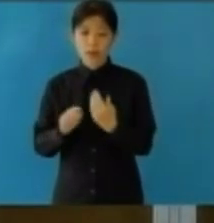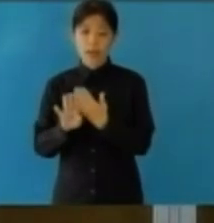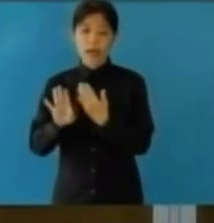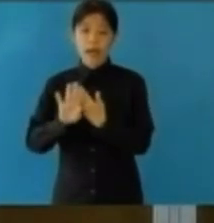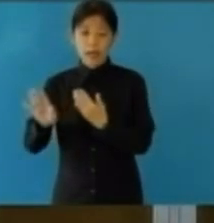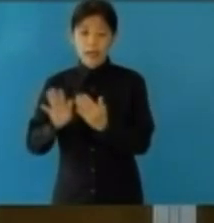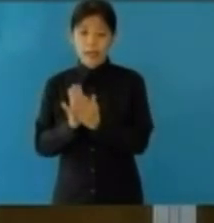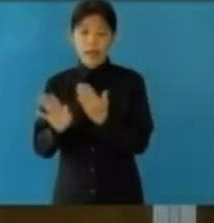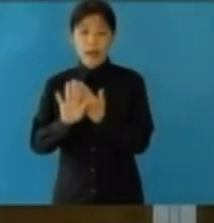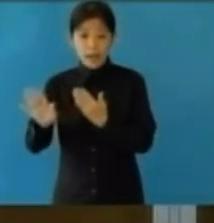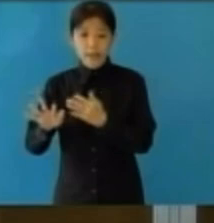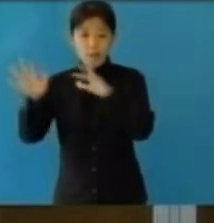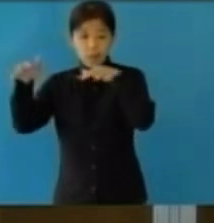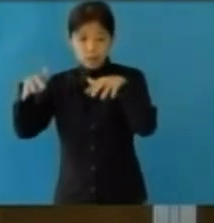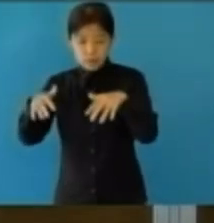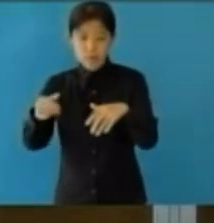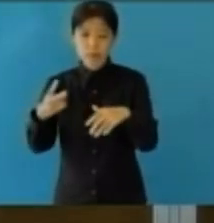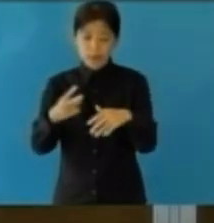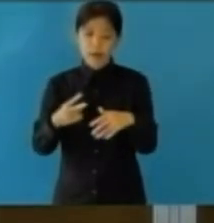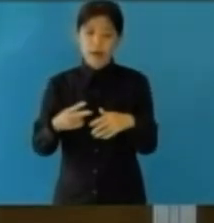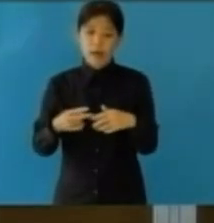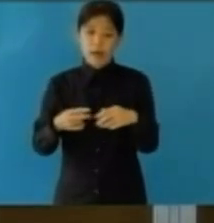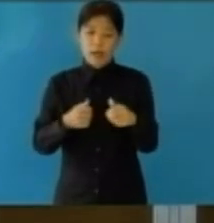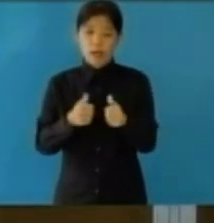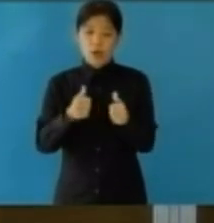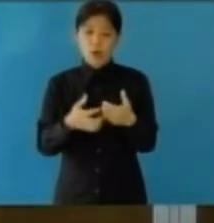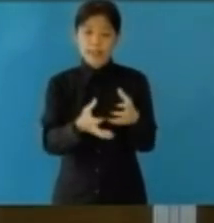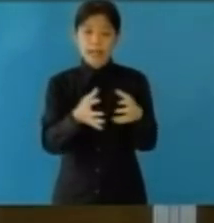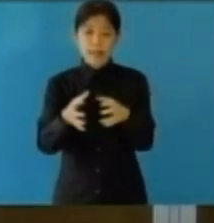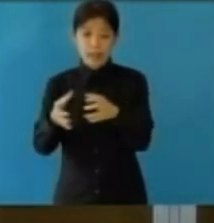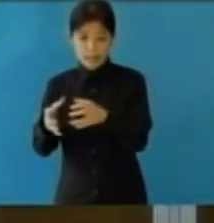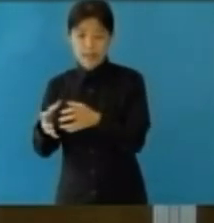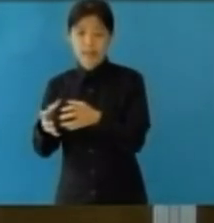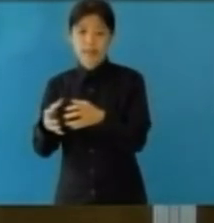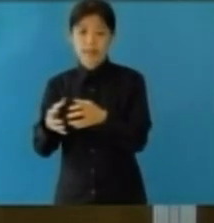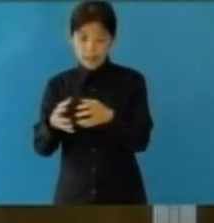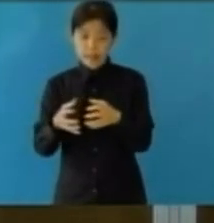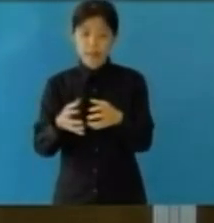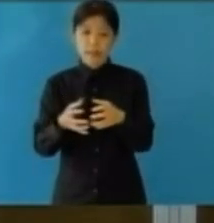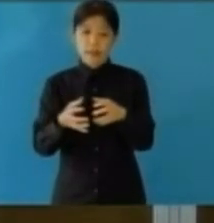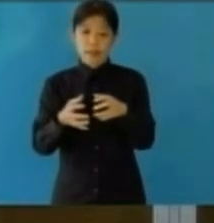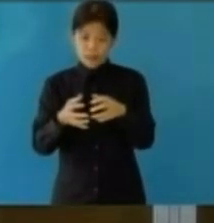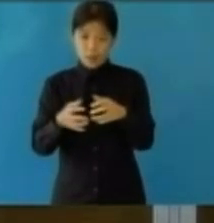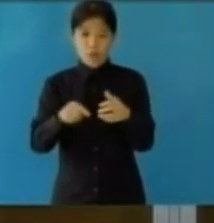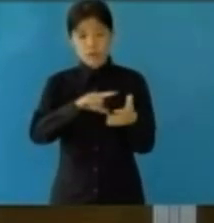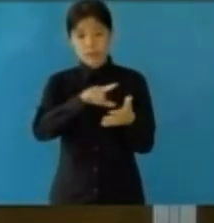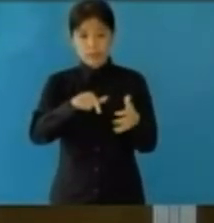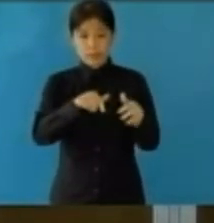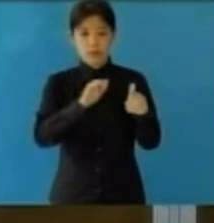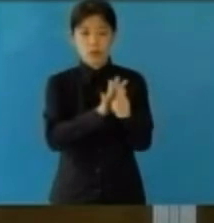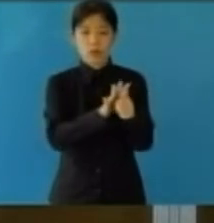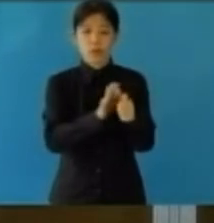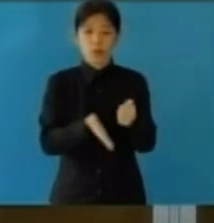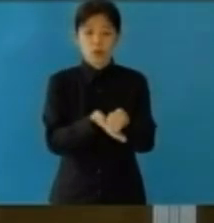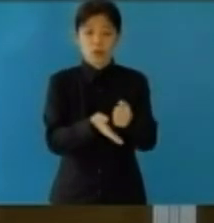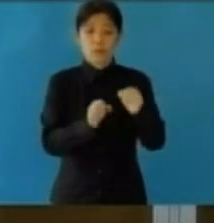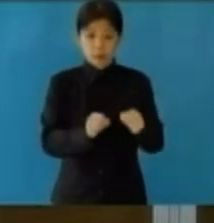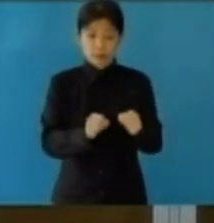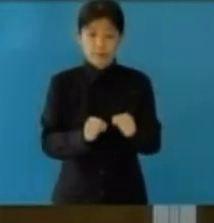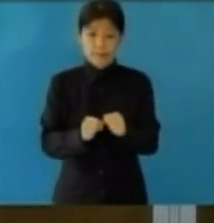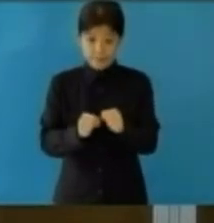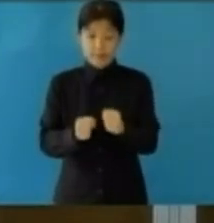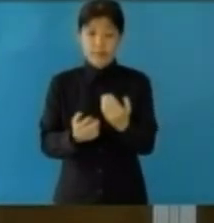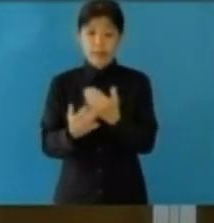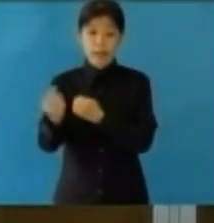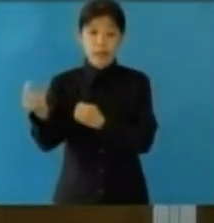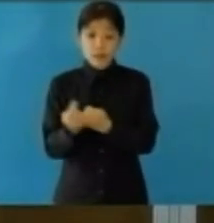致セミナーの開催や、各競技団体本部への合宿誘致などに取り組むほか、鹿児島国体大会で訪れます競技関